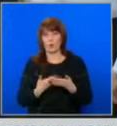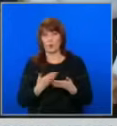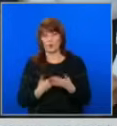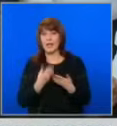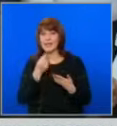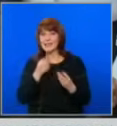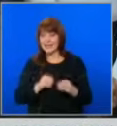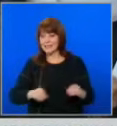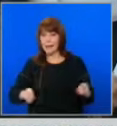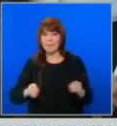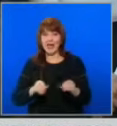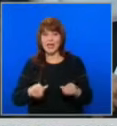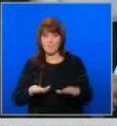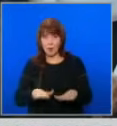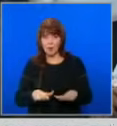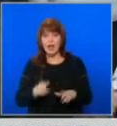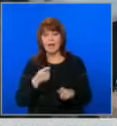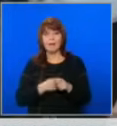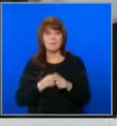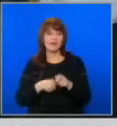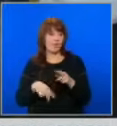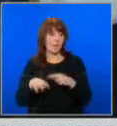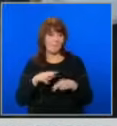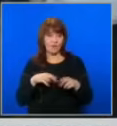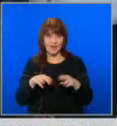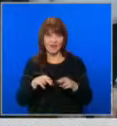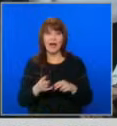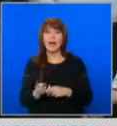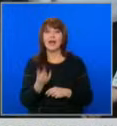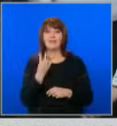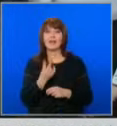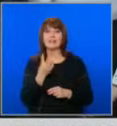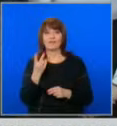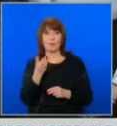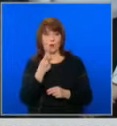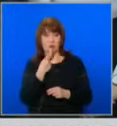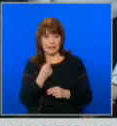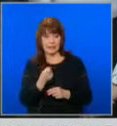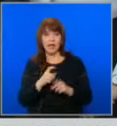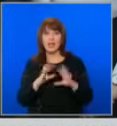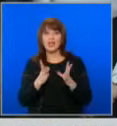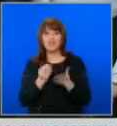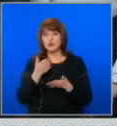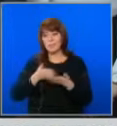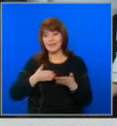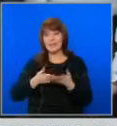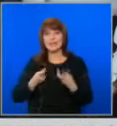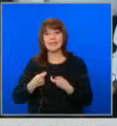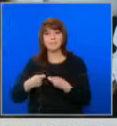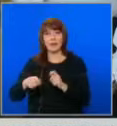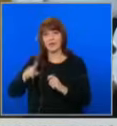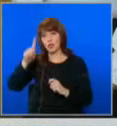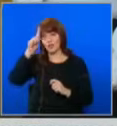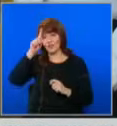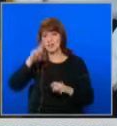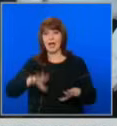взаимоотношения извършена е проверка през 2022 година и всички материали са изпратени софийска